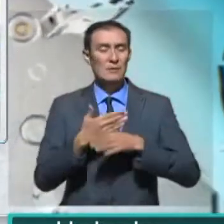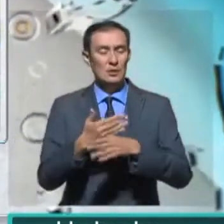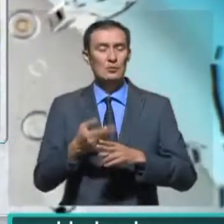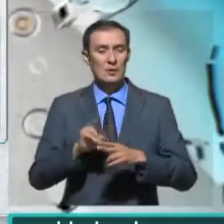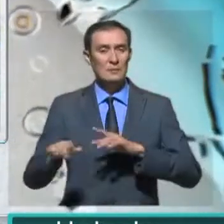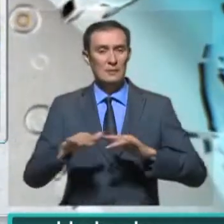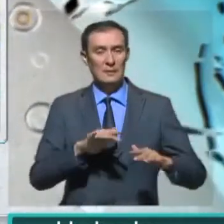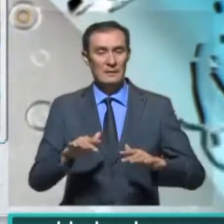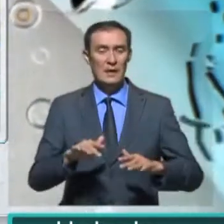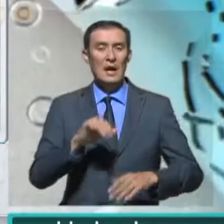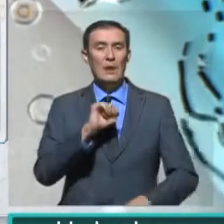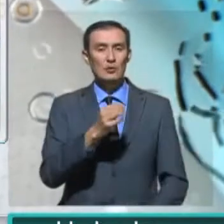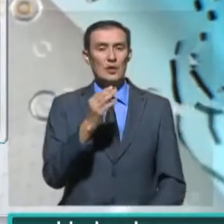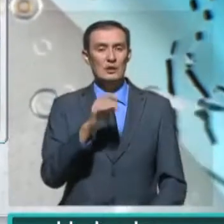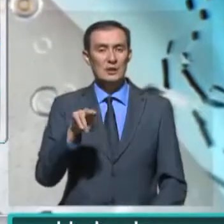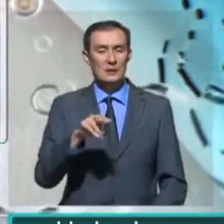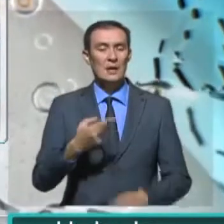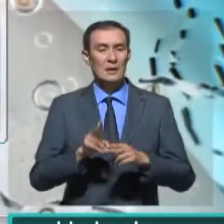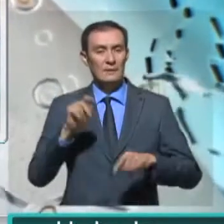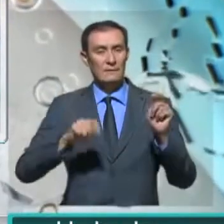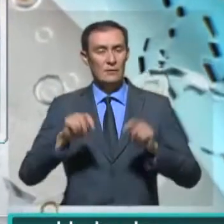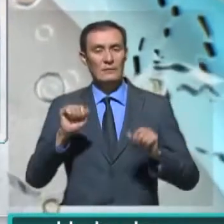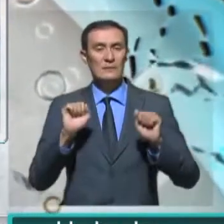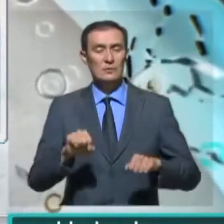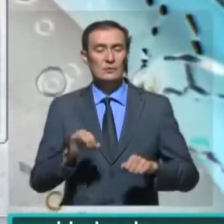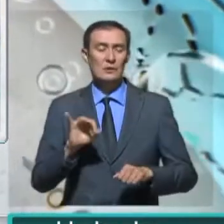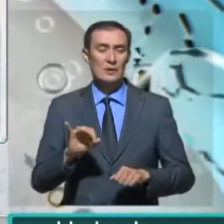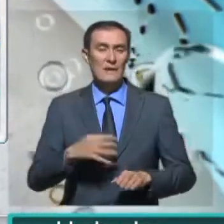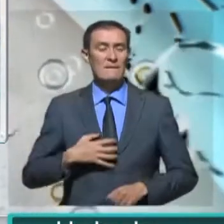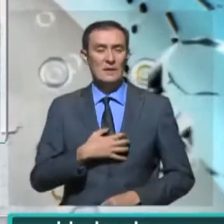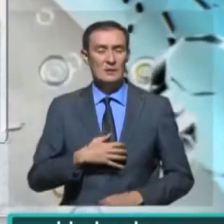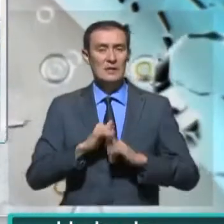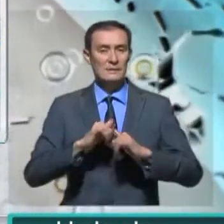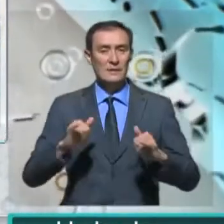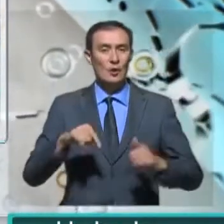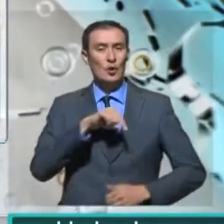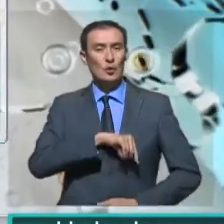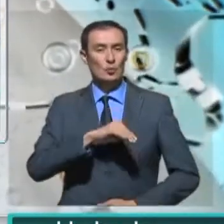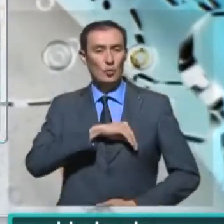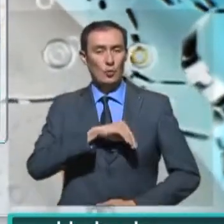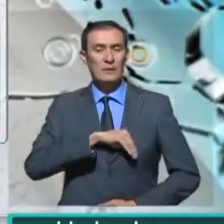мероприятия. Абдулла Шахид назвал предстоящий форум важной площадкой и отметил, что продвижение